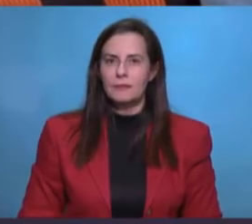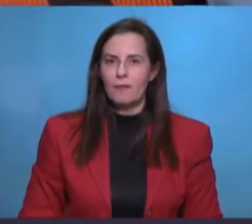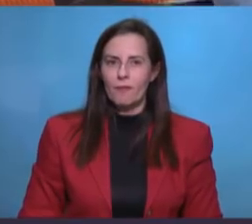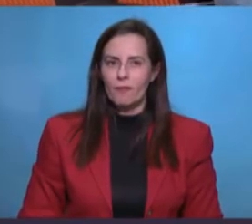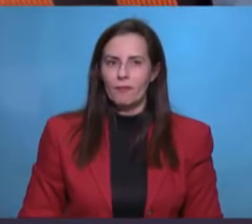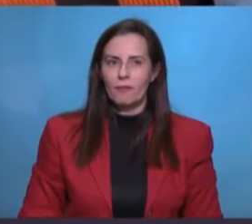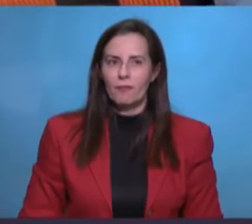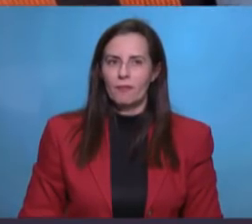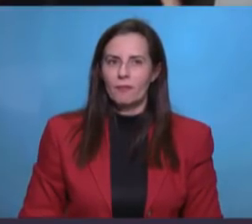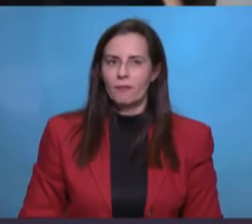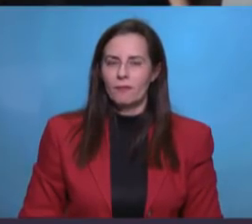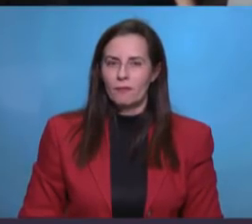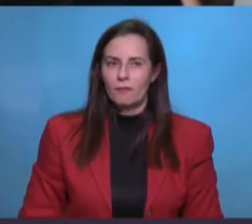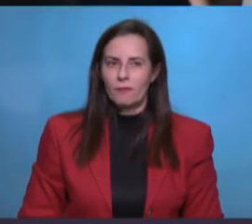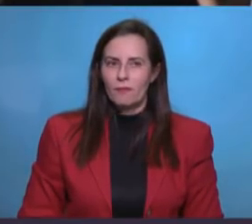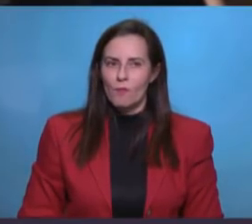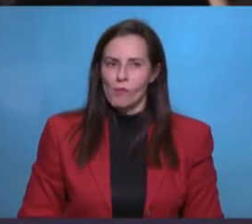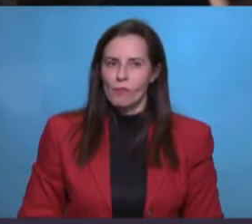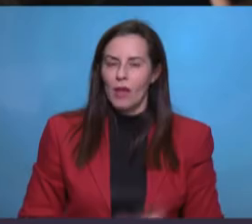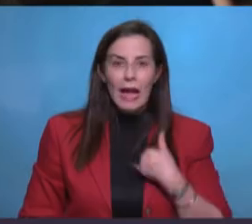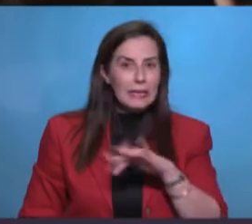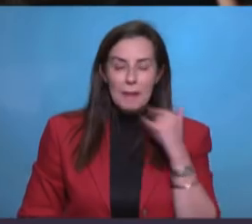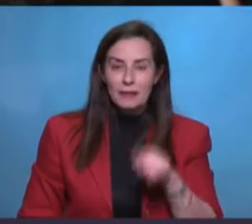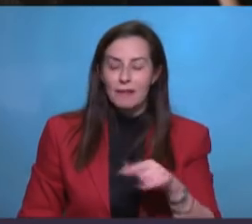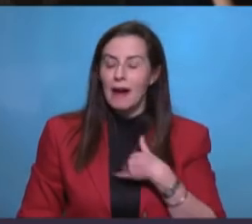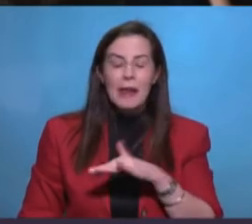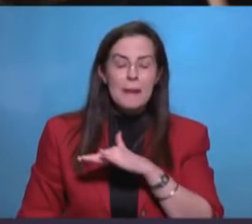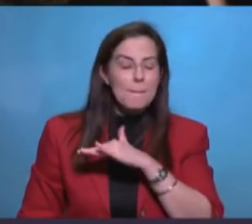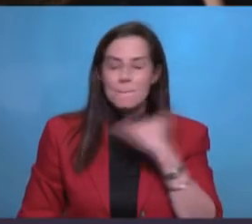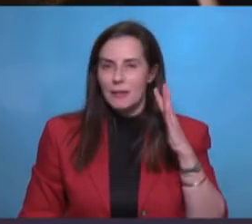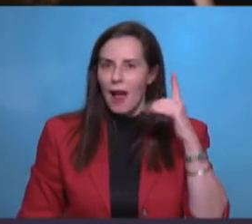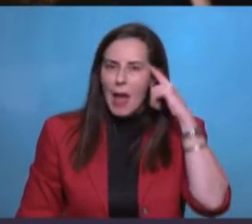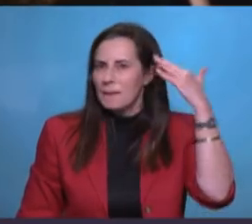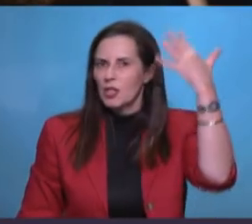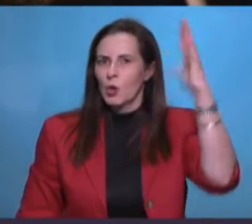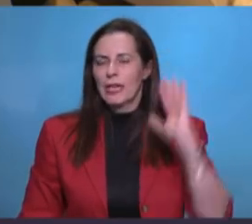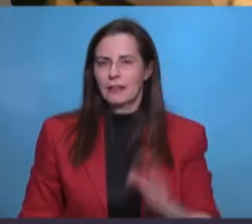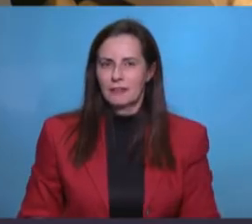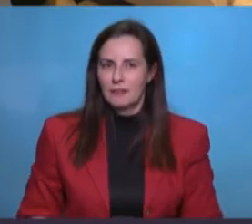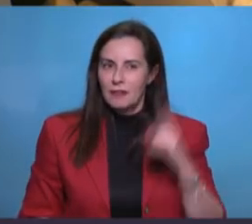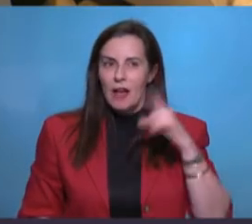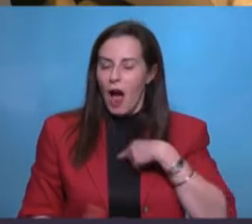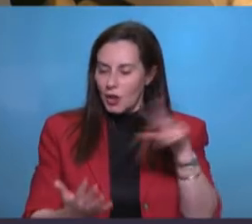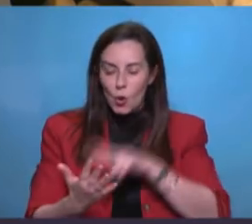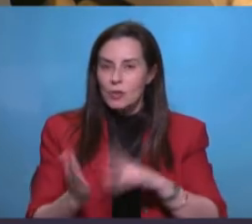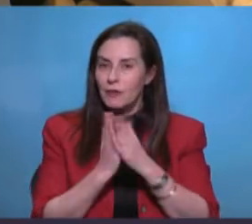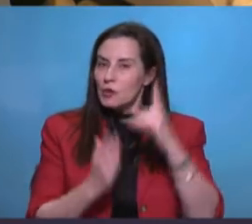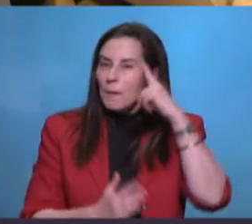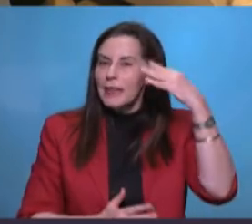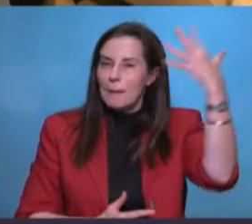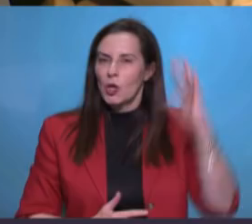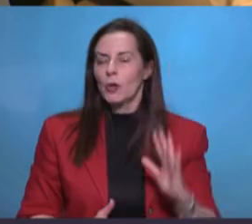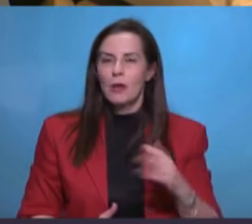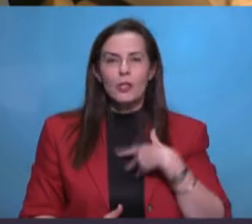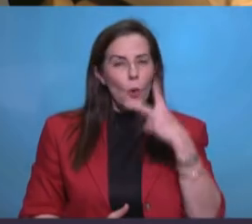אנחנו בתוך האור? אני מתה על זה. אני מתה על מדע בדיוני. אני קוראת ספרי מדע בדיוני. אני